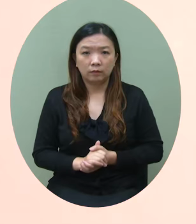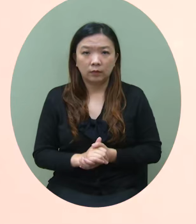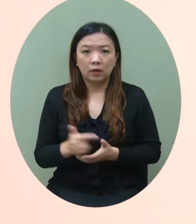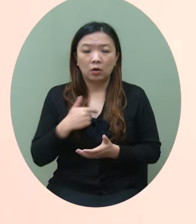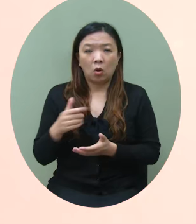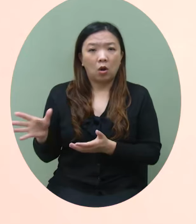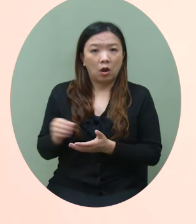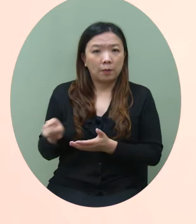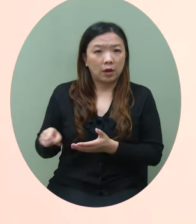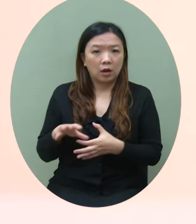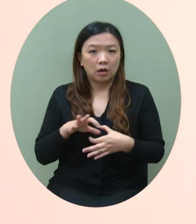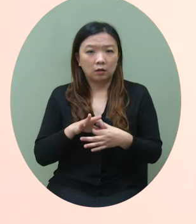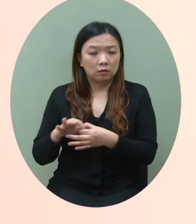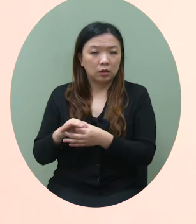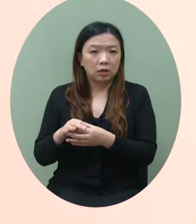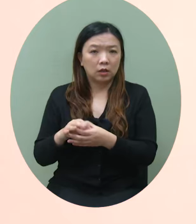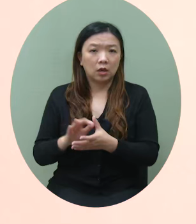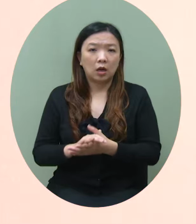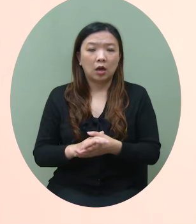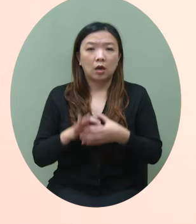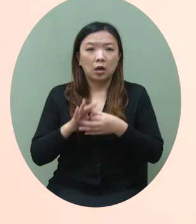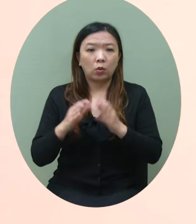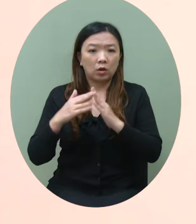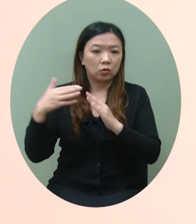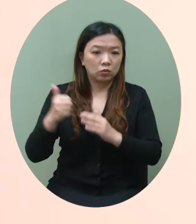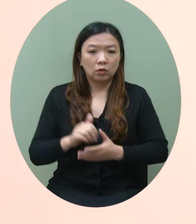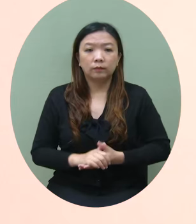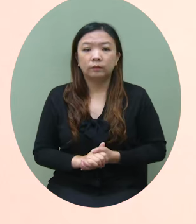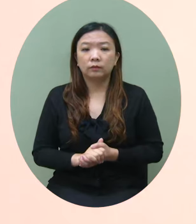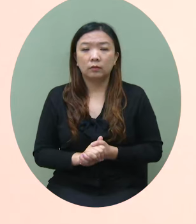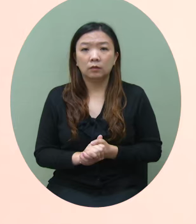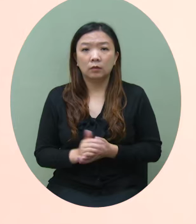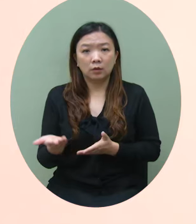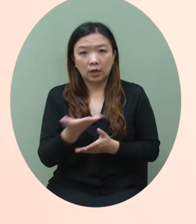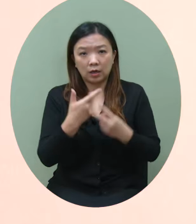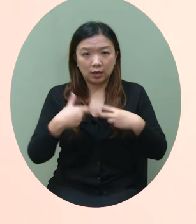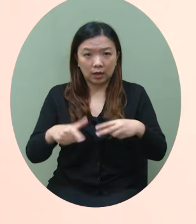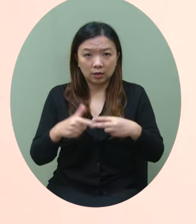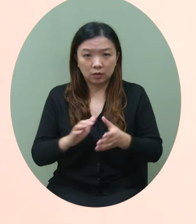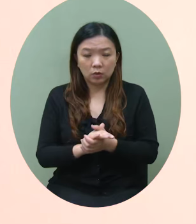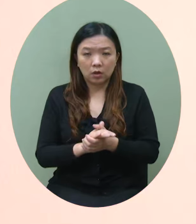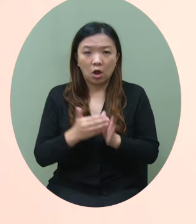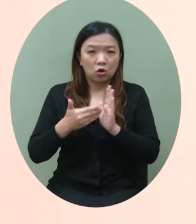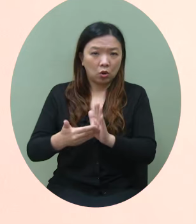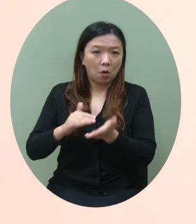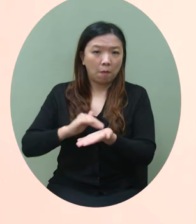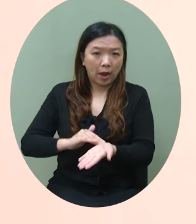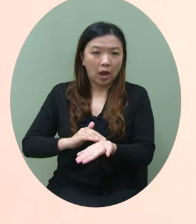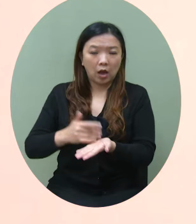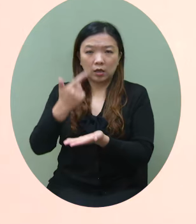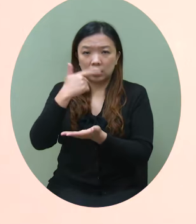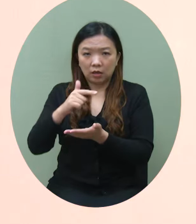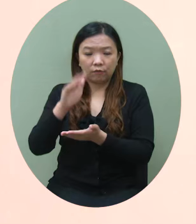聯同相關的局長跟大家介紹了一個抗疫的新路向